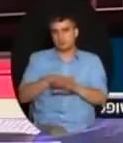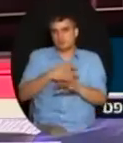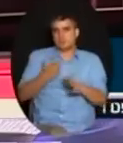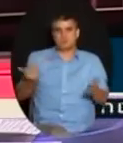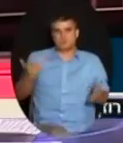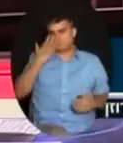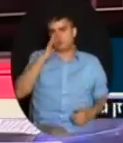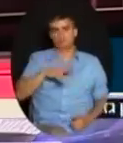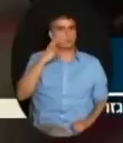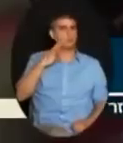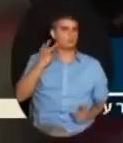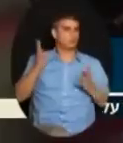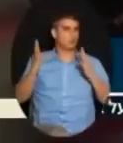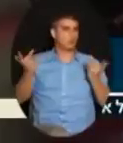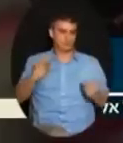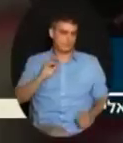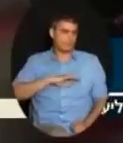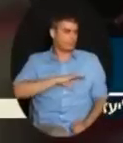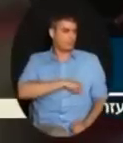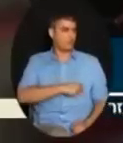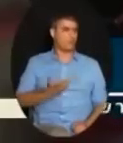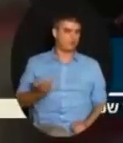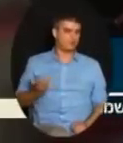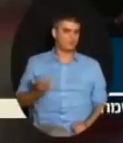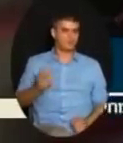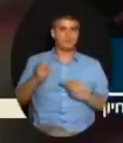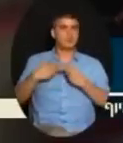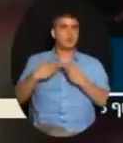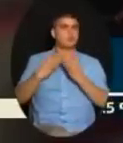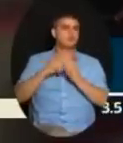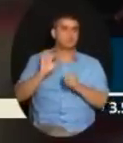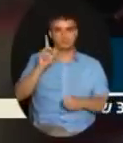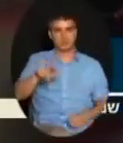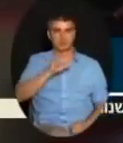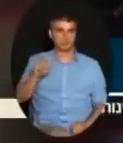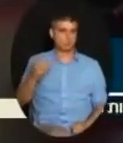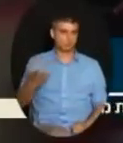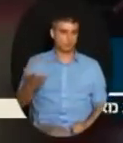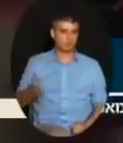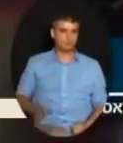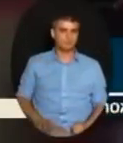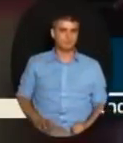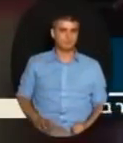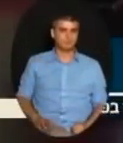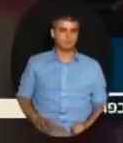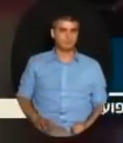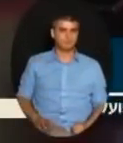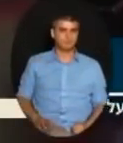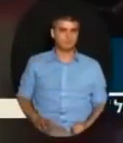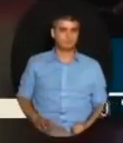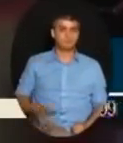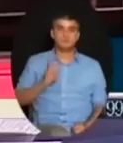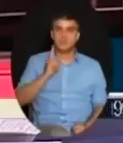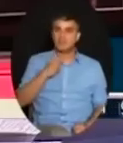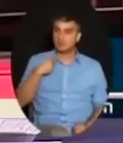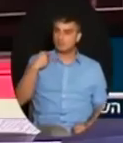מרגישים השפלה ובושה. זה נורא, הלב באמת יוצא אל הקרובים, אל המורשע שידם לא הייתה במעל,